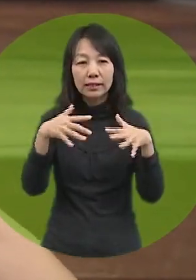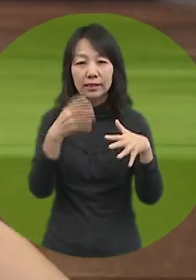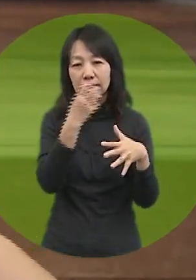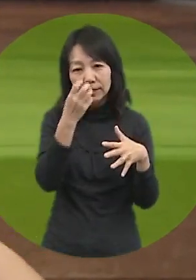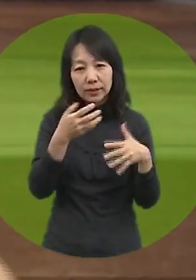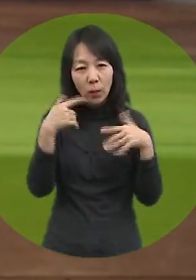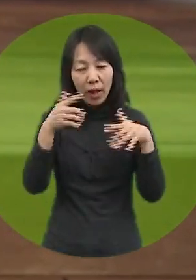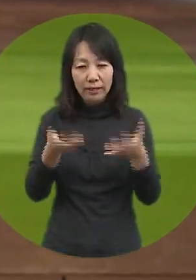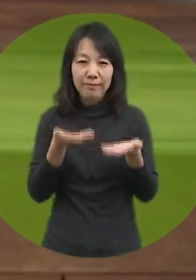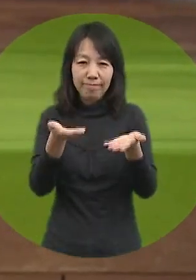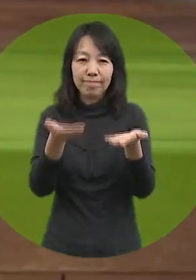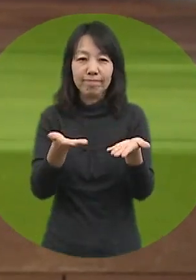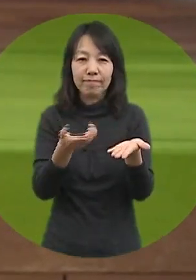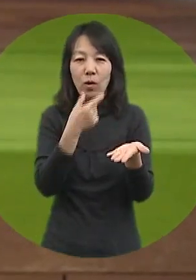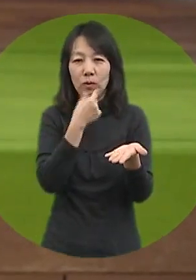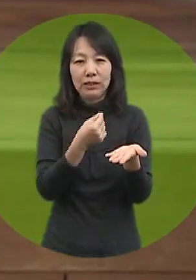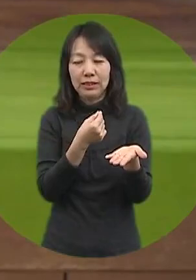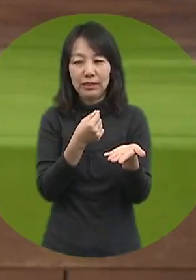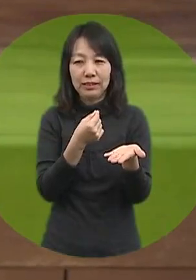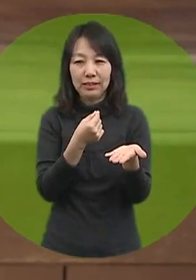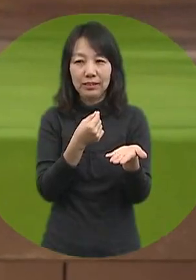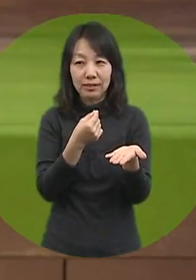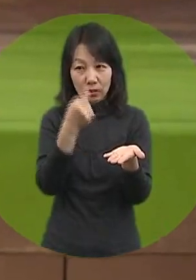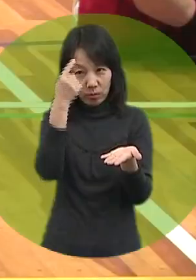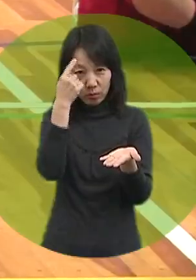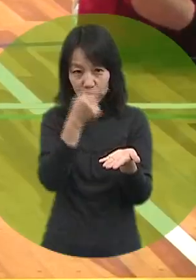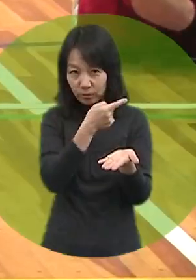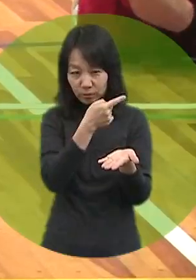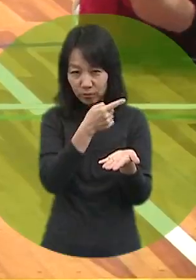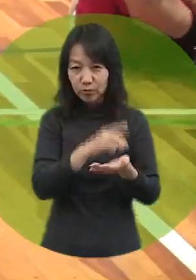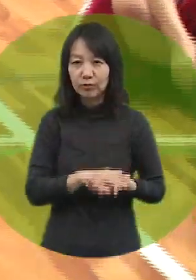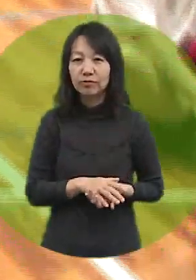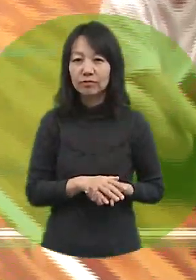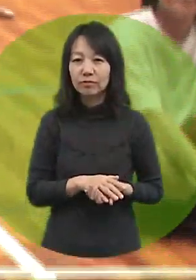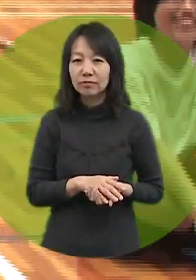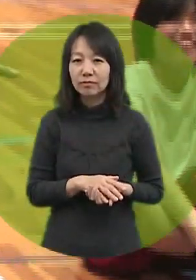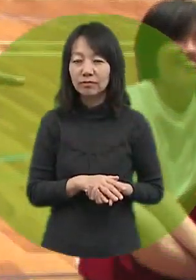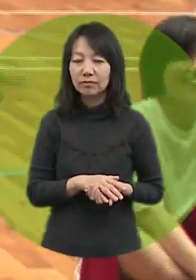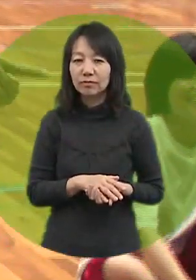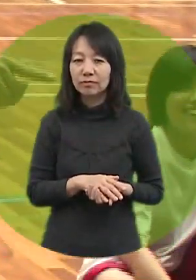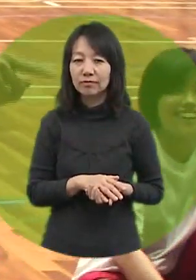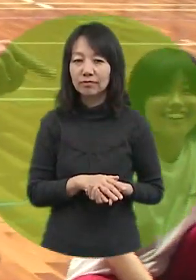笑いを伝えてほしいなと。 お願いします。